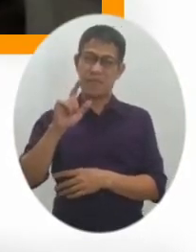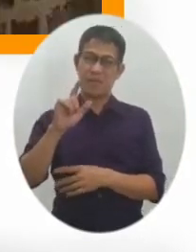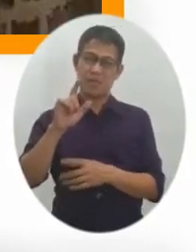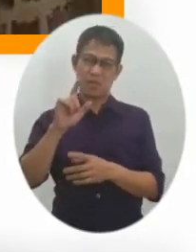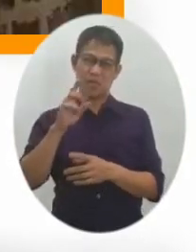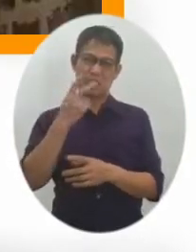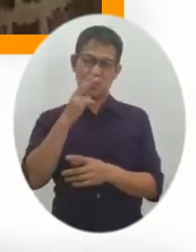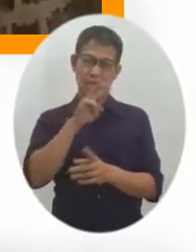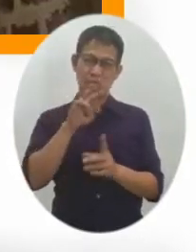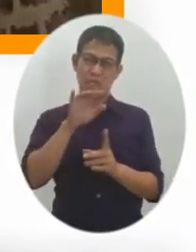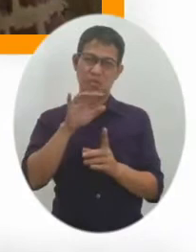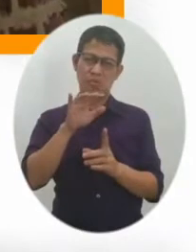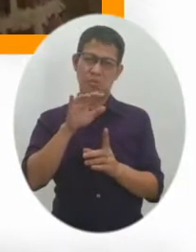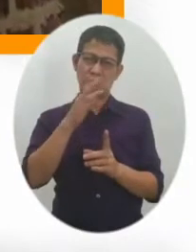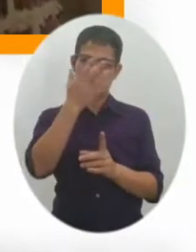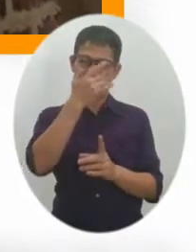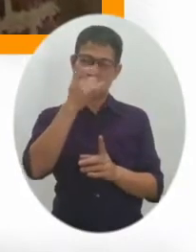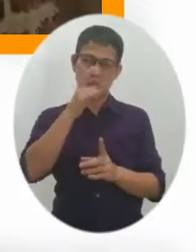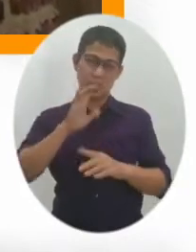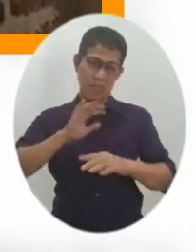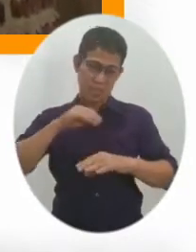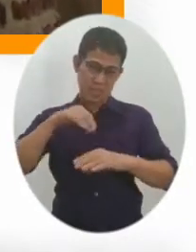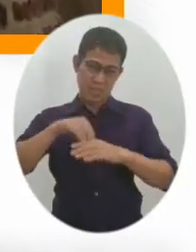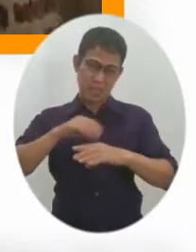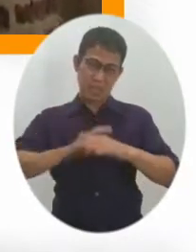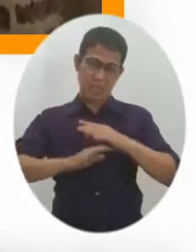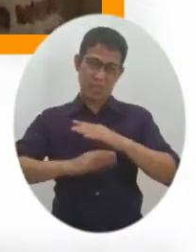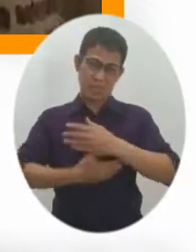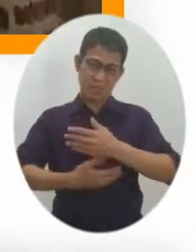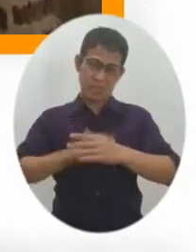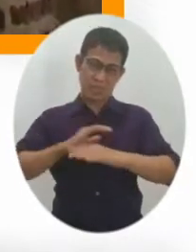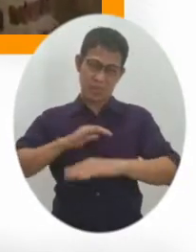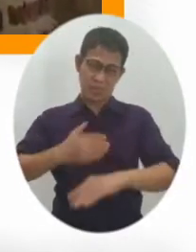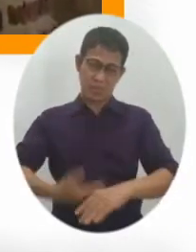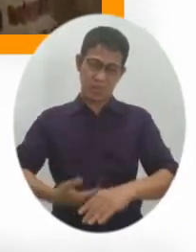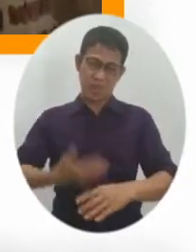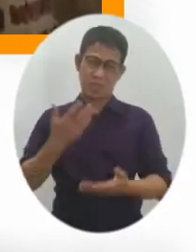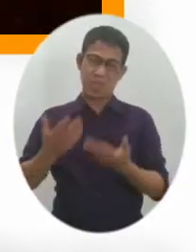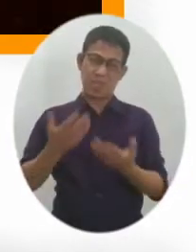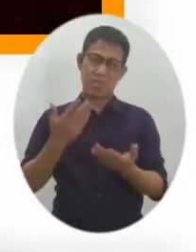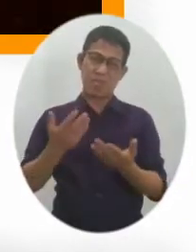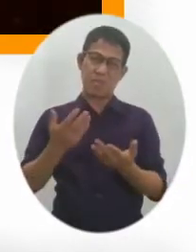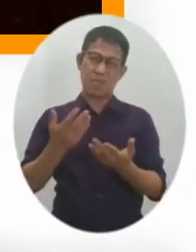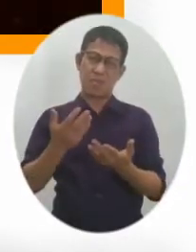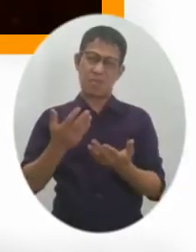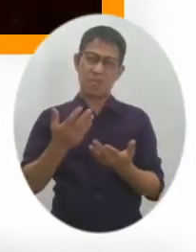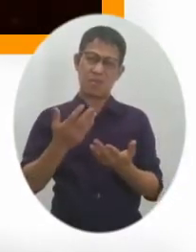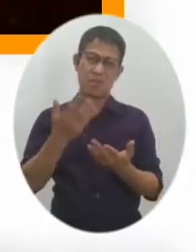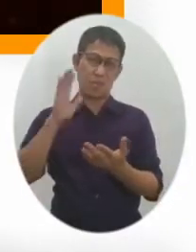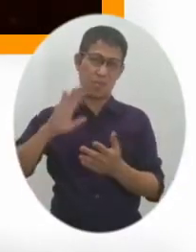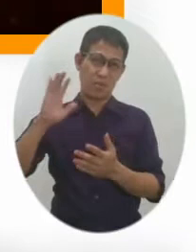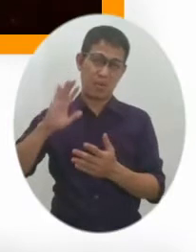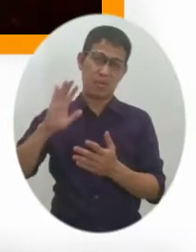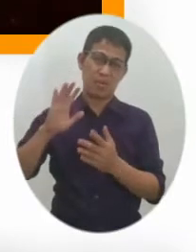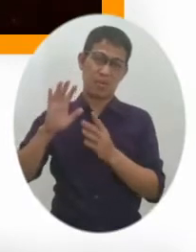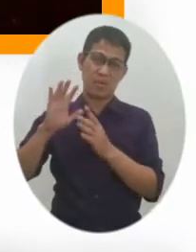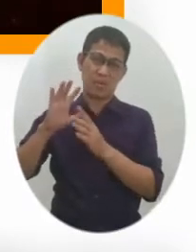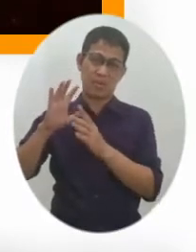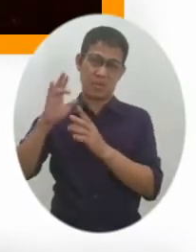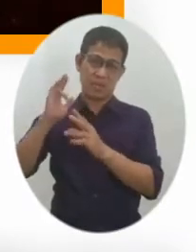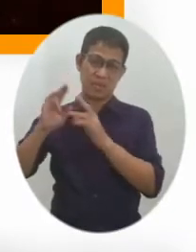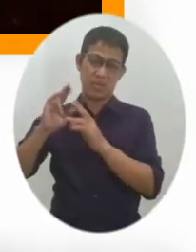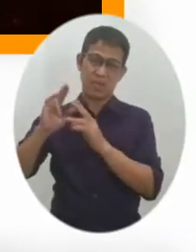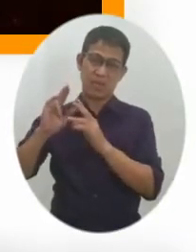ay karaniwan inuugnay sa pagbubuntis pa lamang ng ina. Maaaring meron siyang family